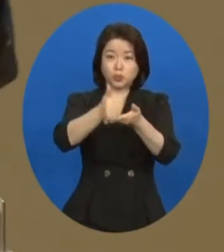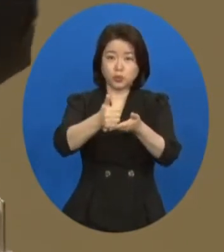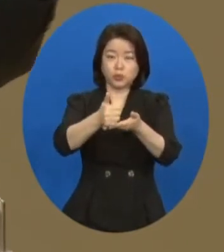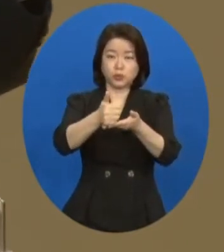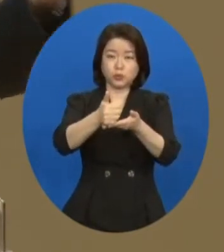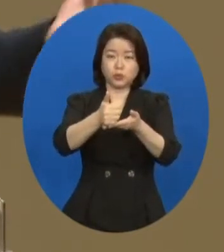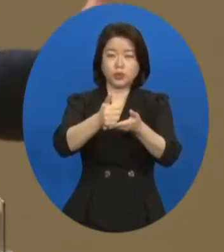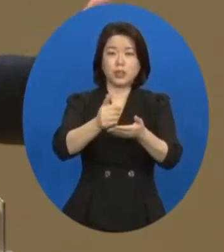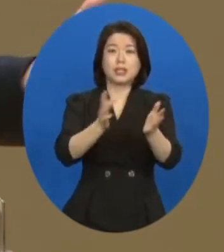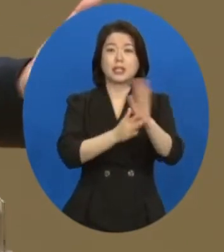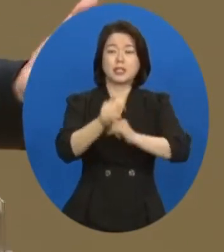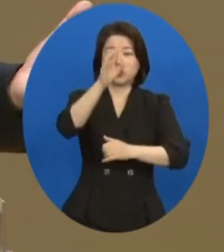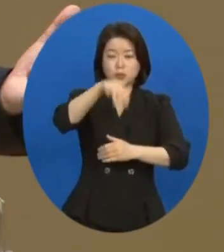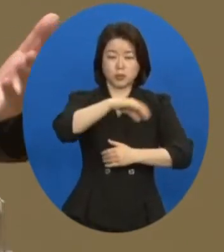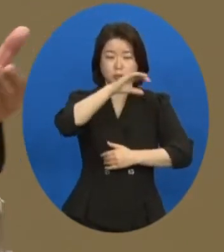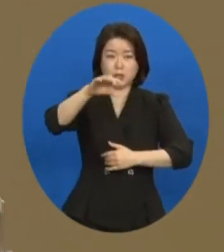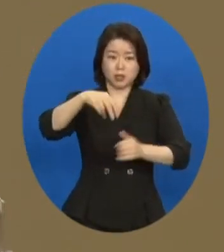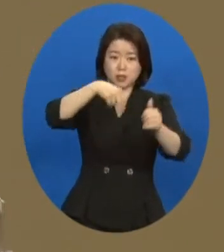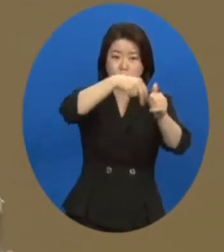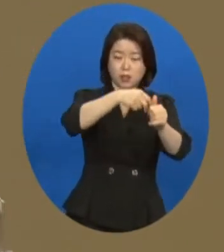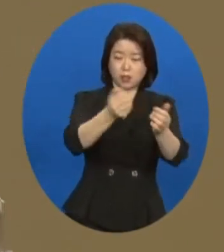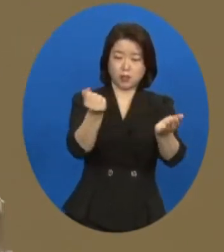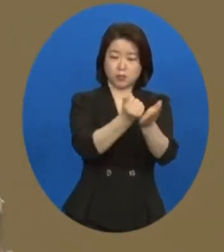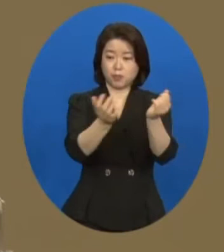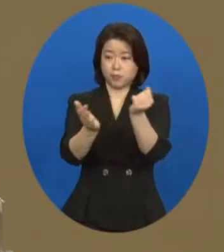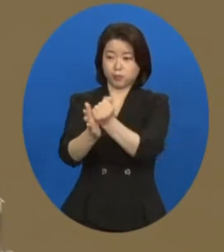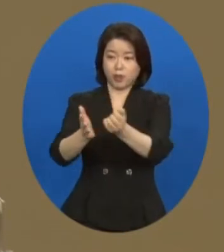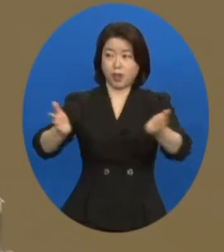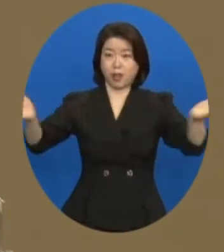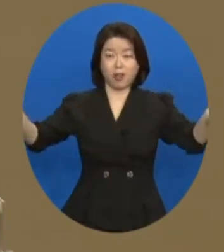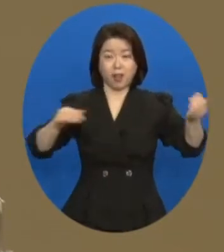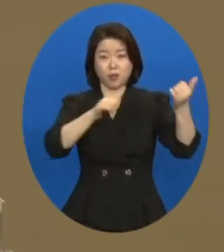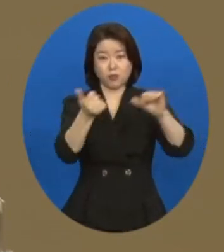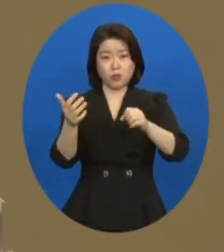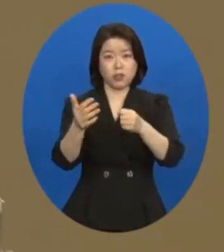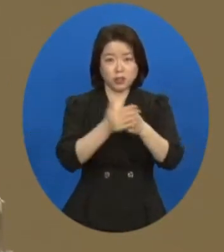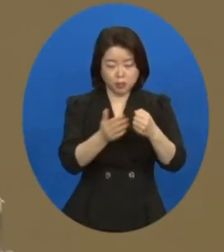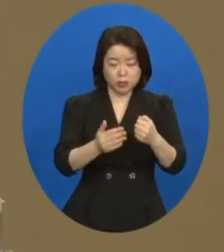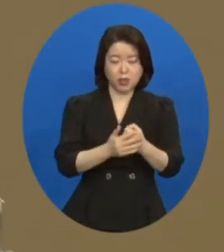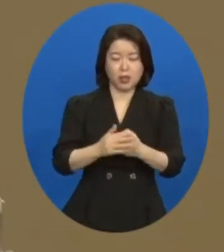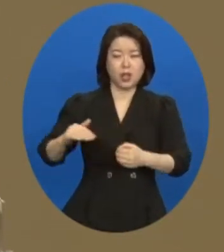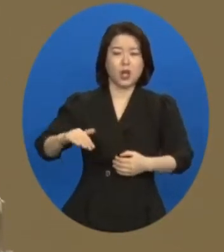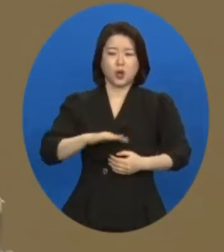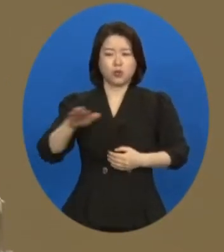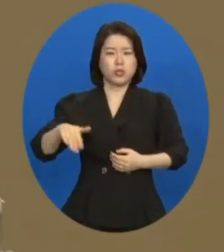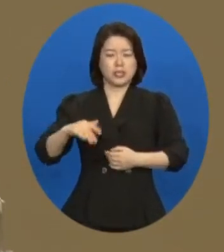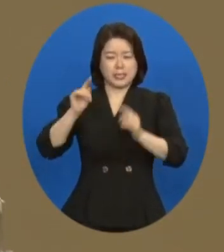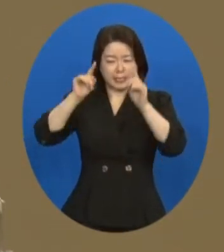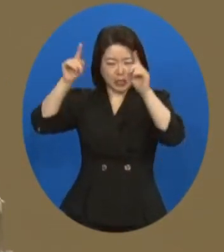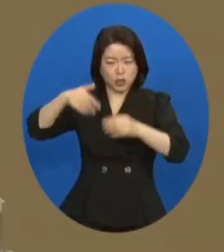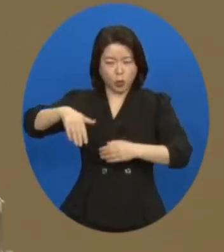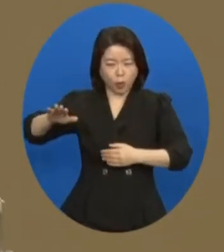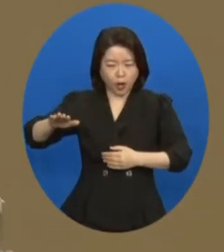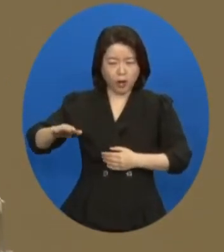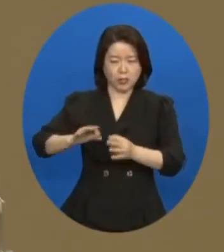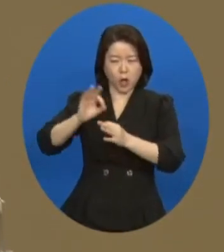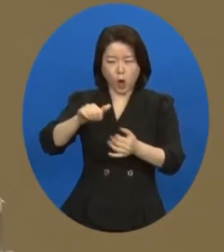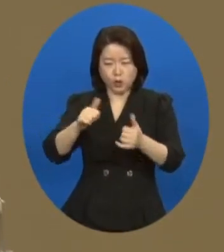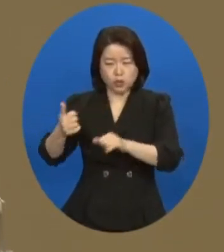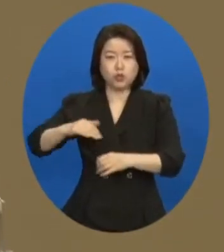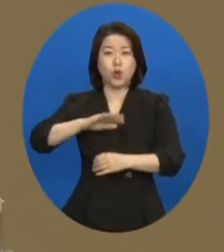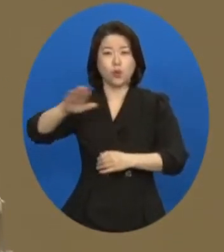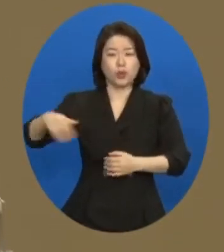예수님이 십자가에 죽으심으로 지우의 갈 수밖에 없고 영원히 죽을 수밖에 없는 우리 가